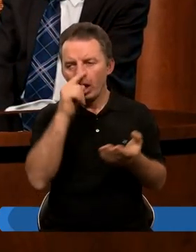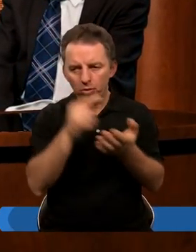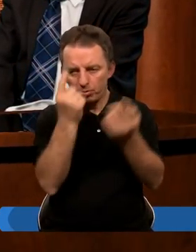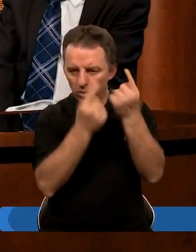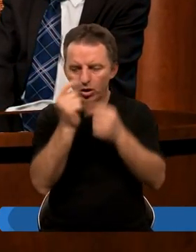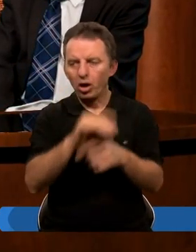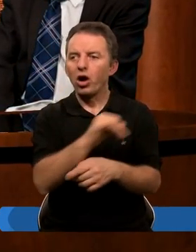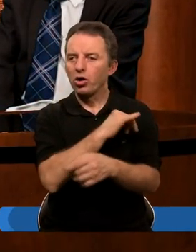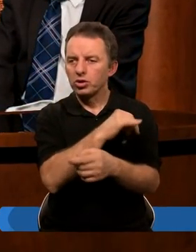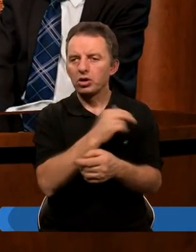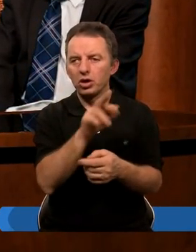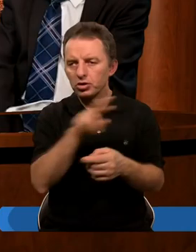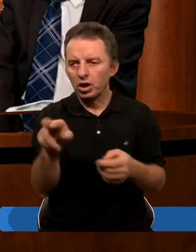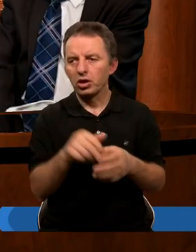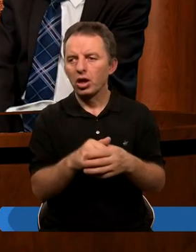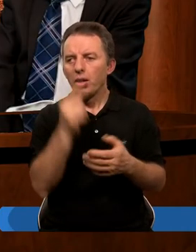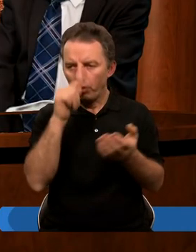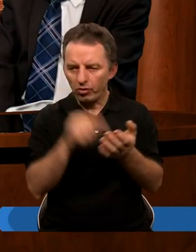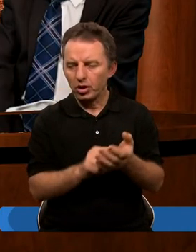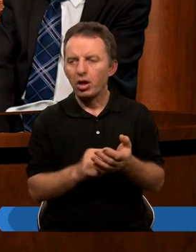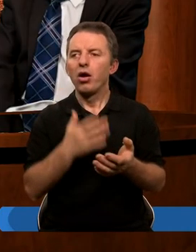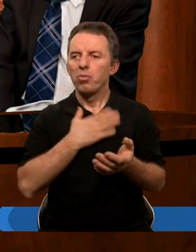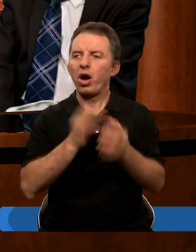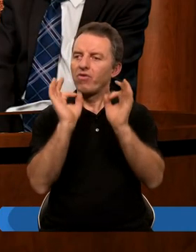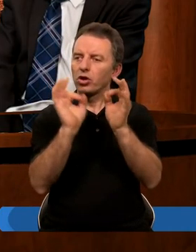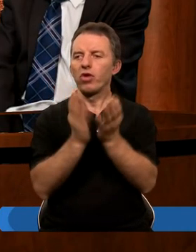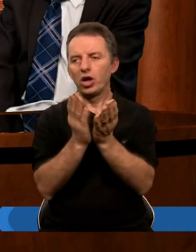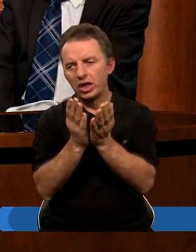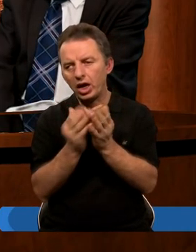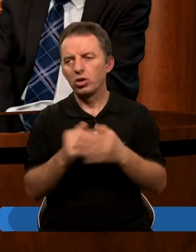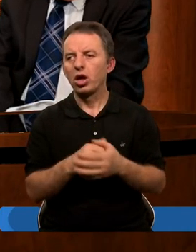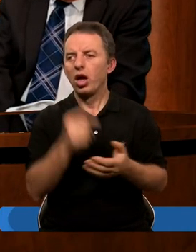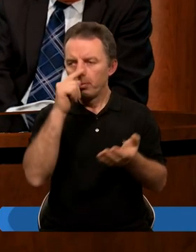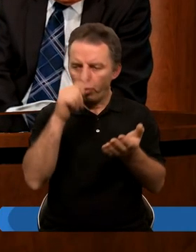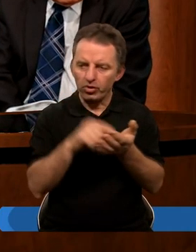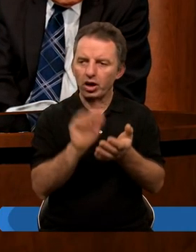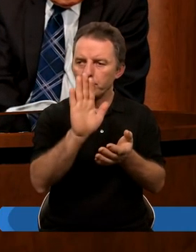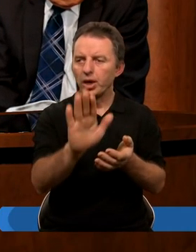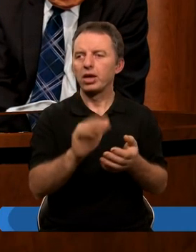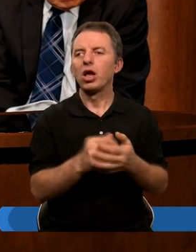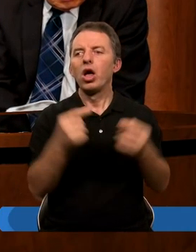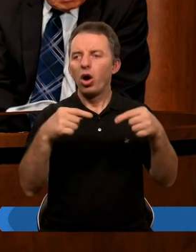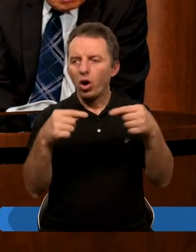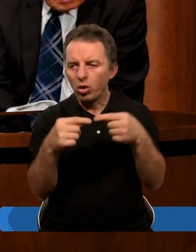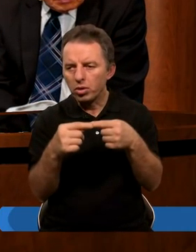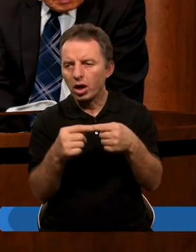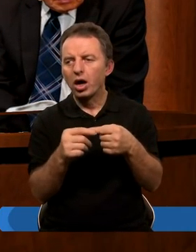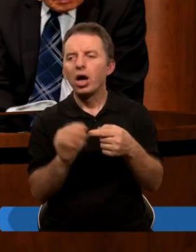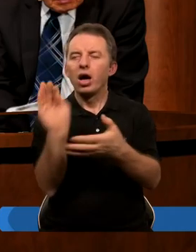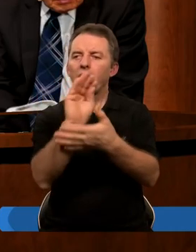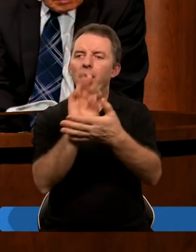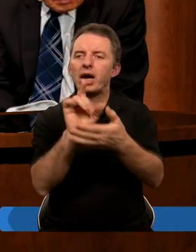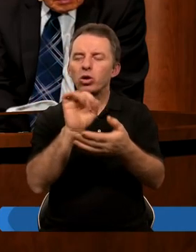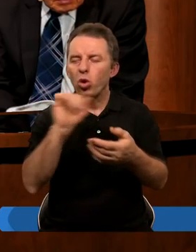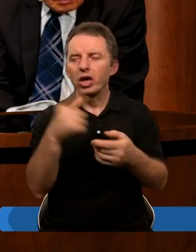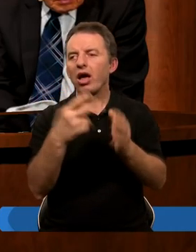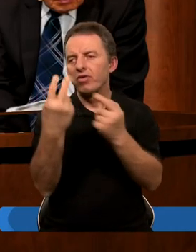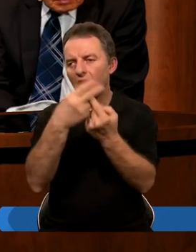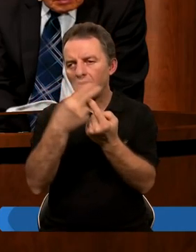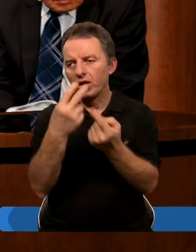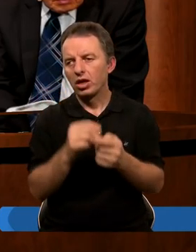powinieneś myśleć o grzesznych rzeczach. Ty powinieneś mieć właściwą literaturę, ty powinieneś mieć odpowiedni repertuar w telewizji.